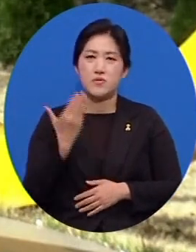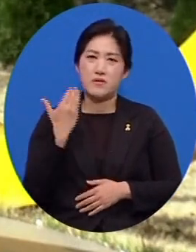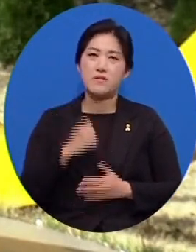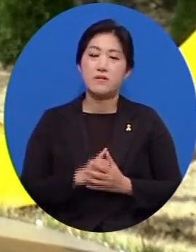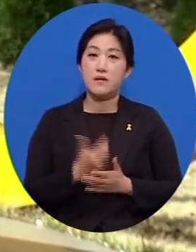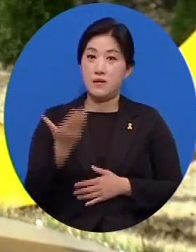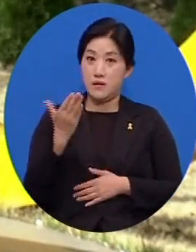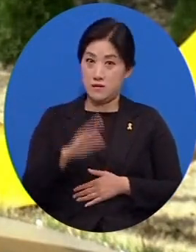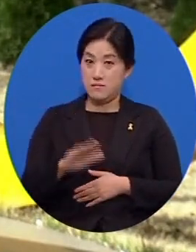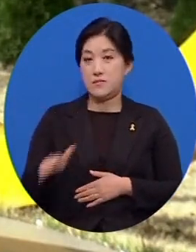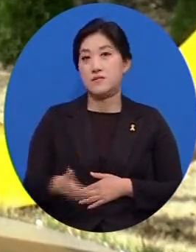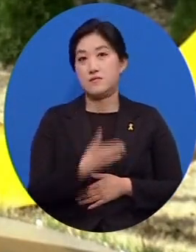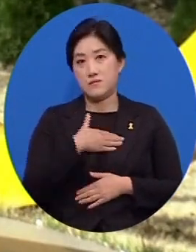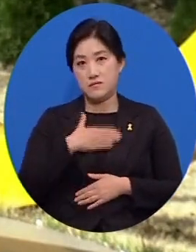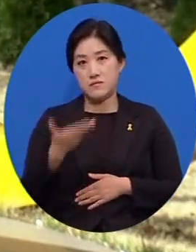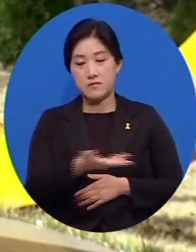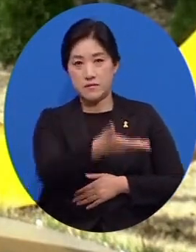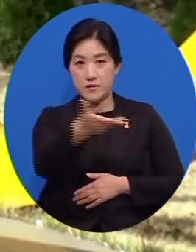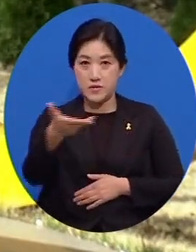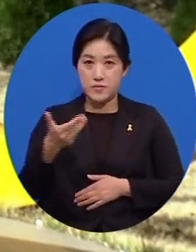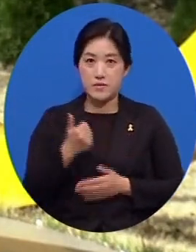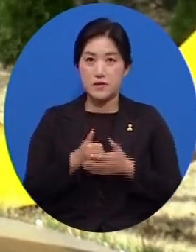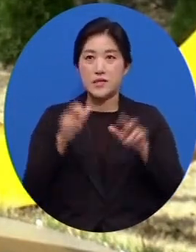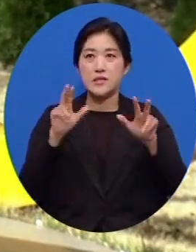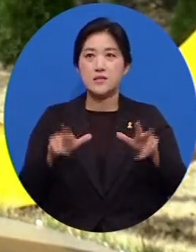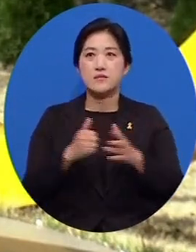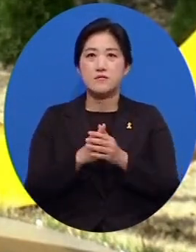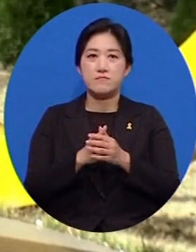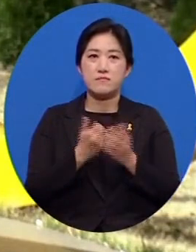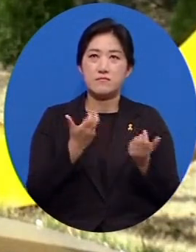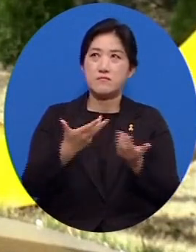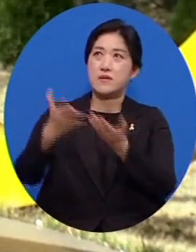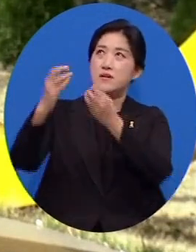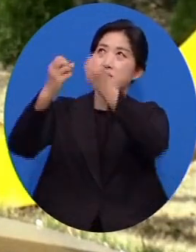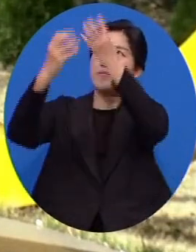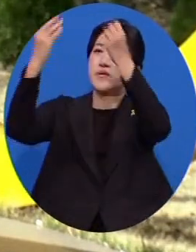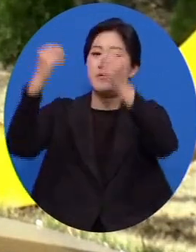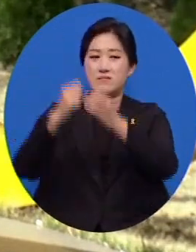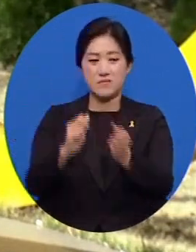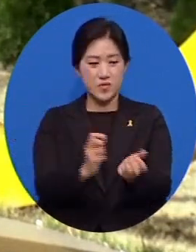그러나 저는 여러분들이 지금은 별이 되고 꽃이 되고